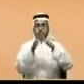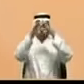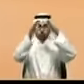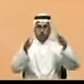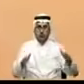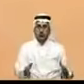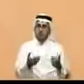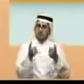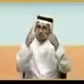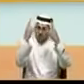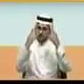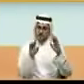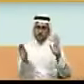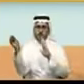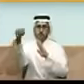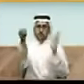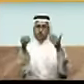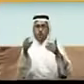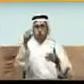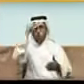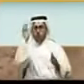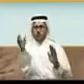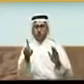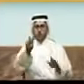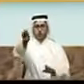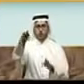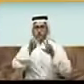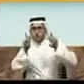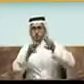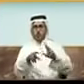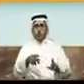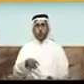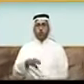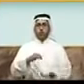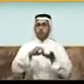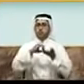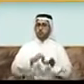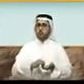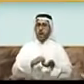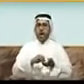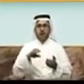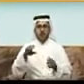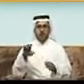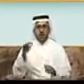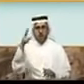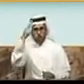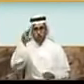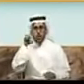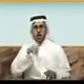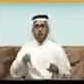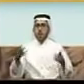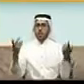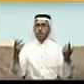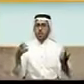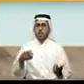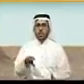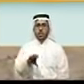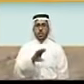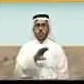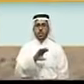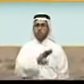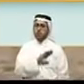النبي شعيب في مديرية القبيطة عقب معارك شرسة خاضتها مع ميليشيا الحوثي الانقلابية. أما في محافظة صعدة فقد فرض